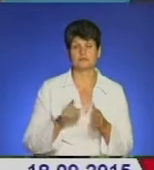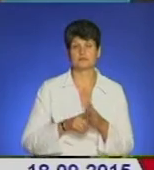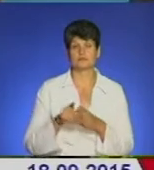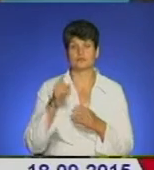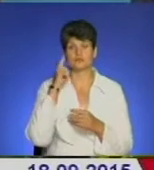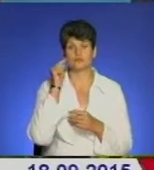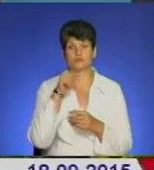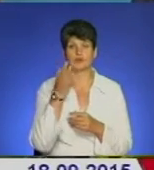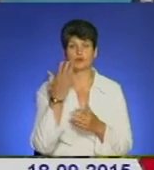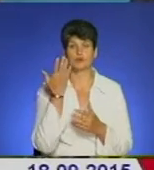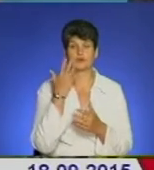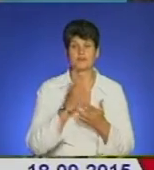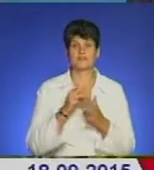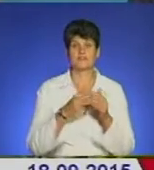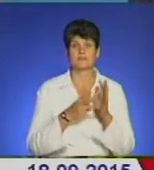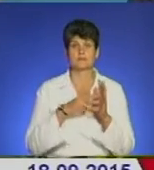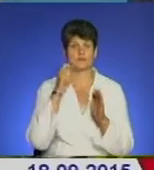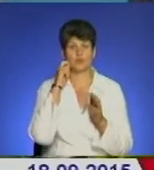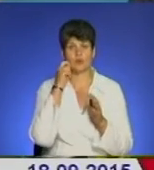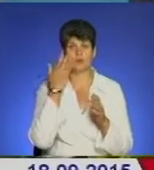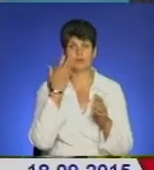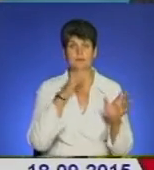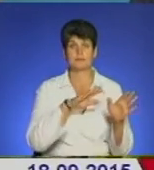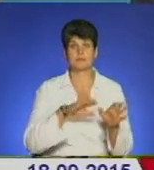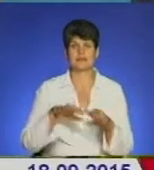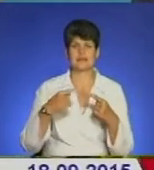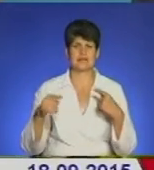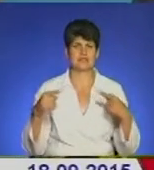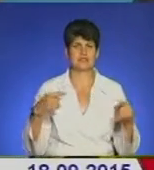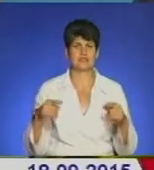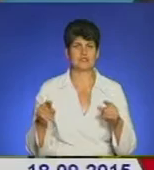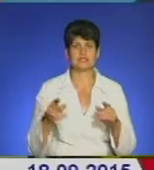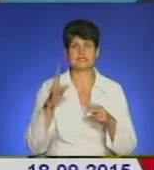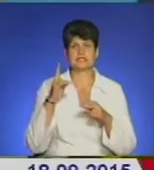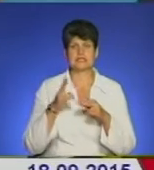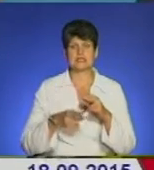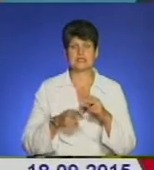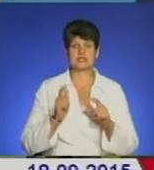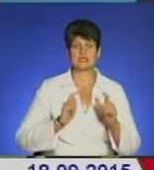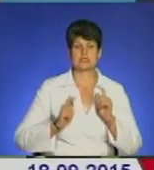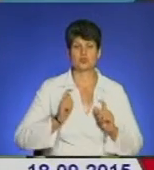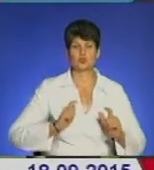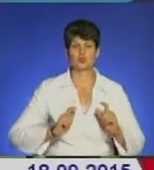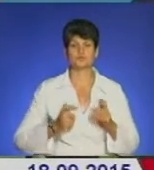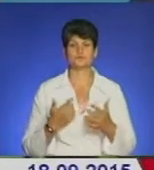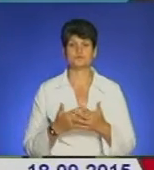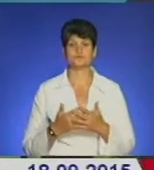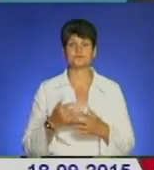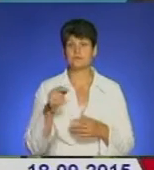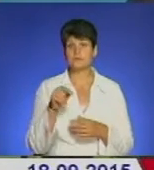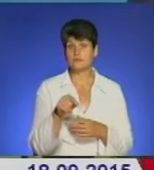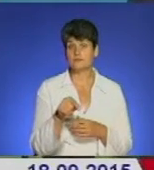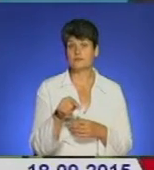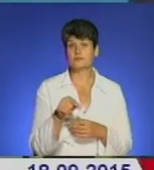років досягаємо, там, після інших там, закінчень інституту. Там. От, а тут